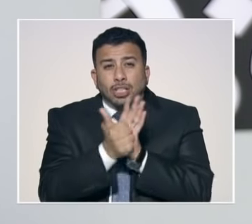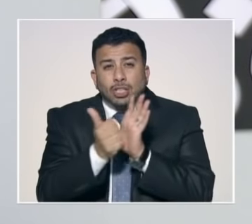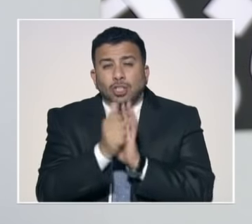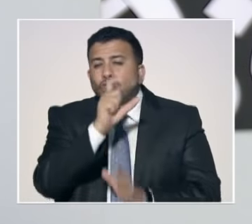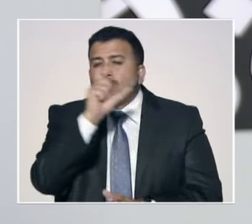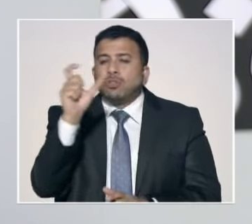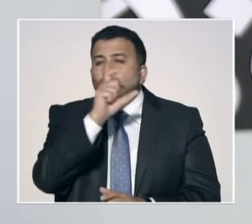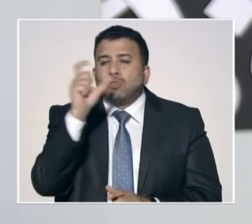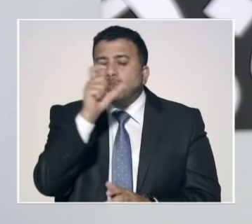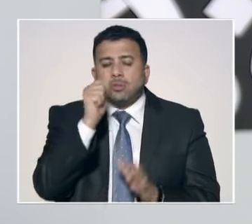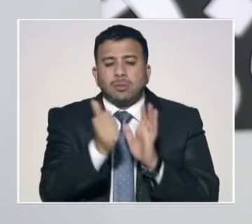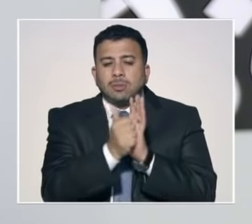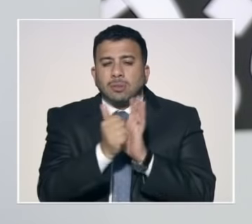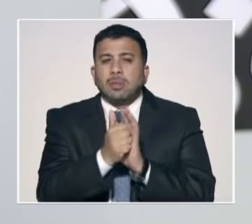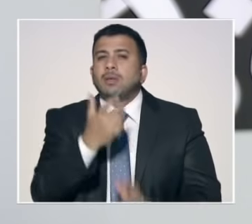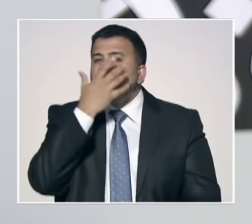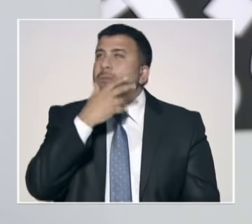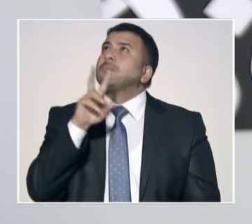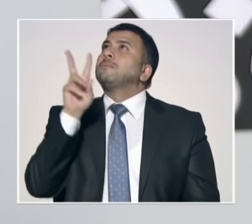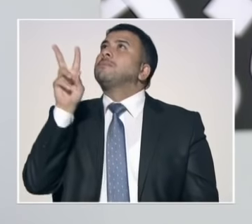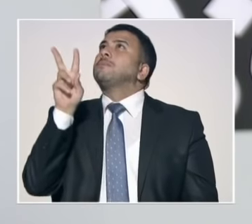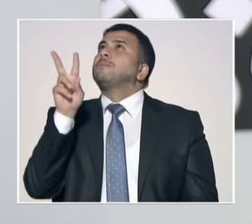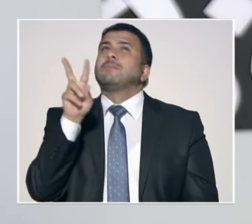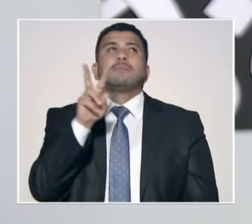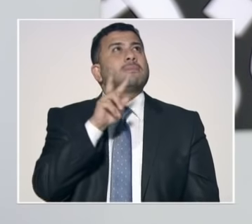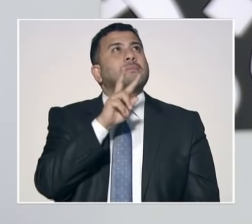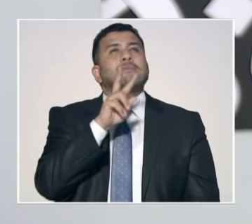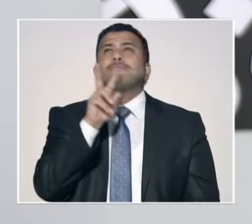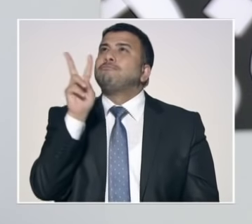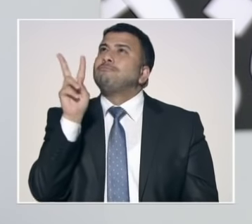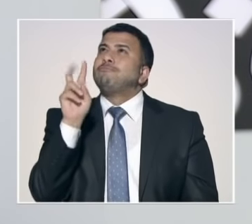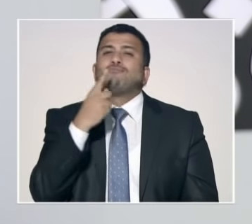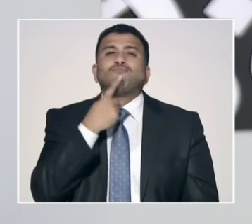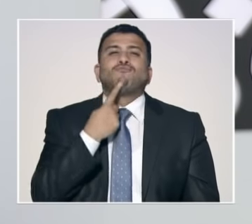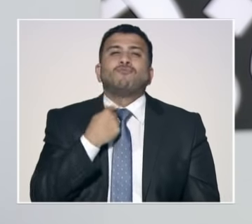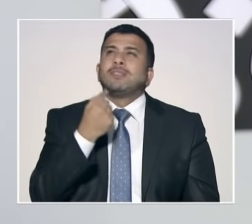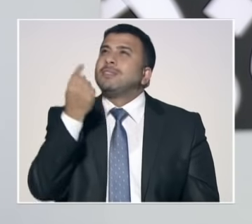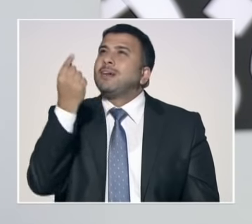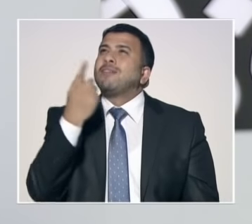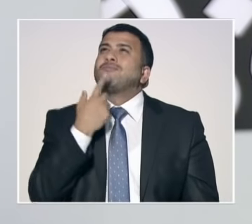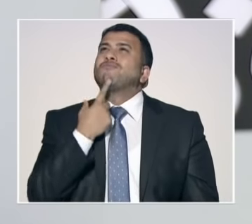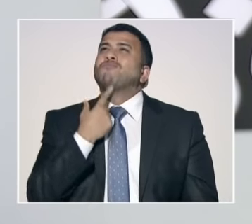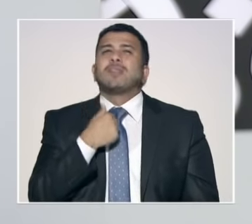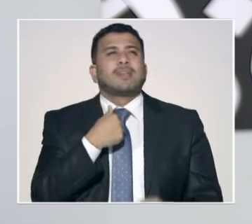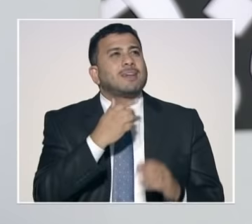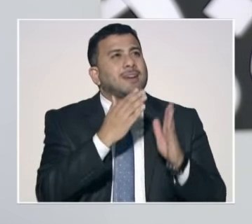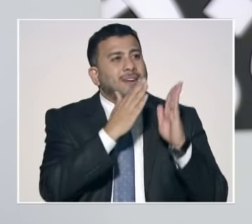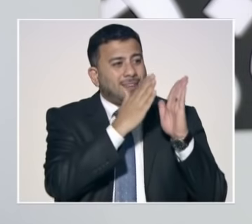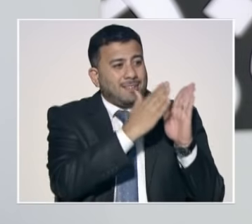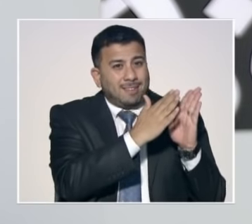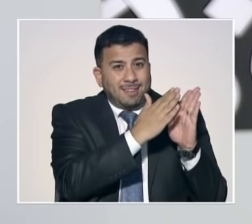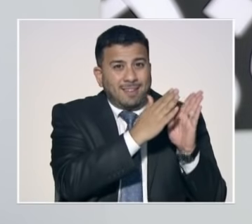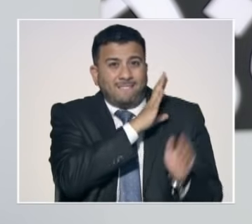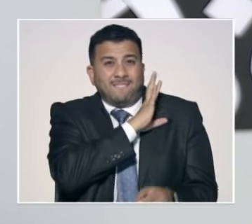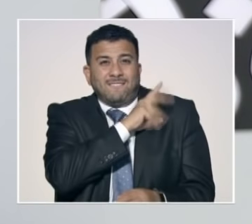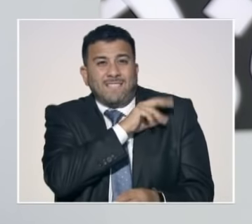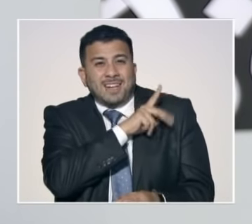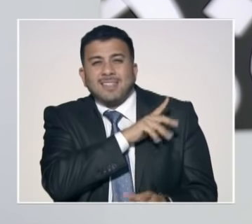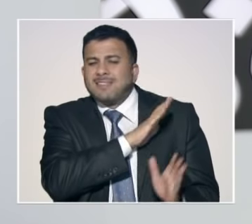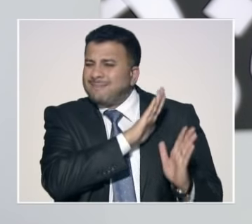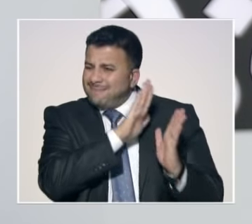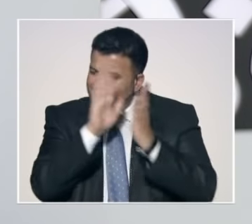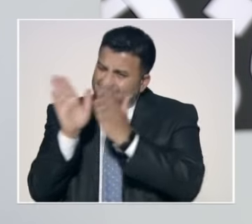والسلام يقلب وجهه في السماء ينتظر الإذن من الله في تغيير الجهة، جهة القبلة، ولذلك قال